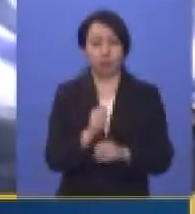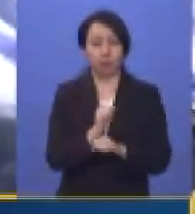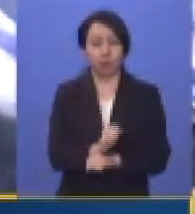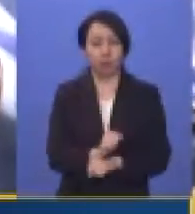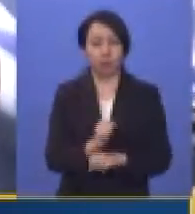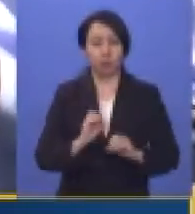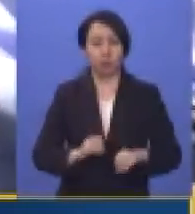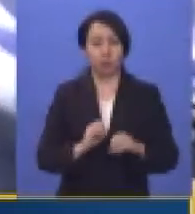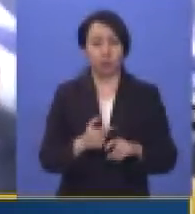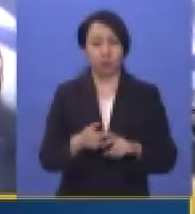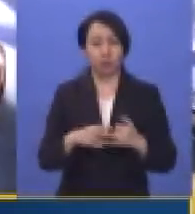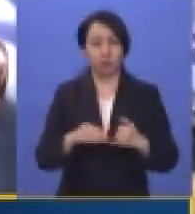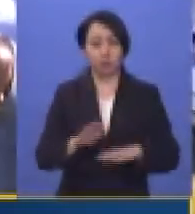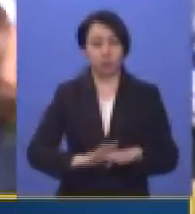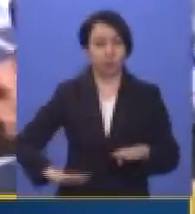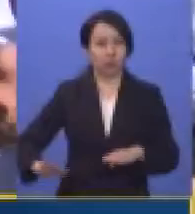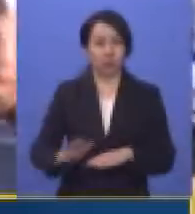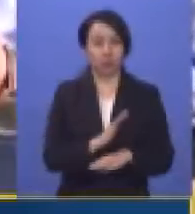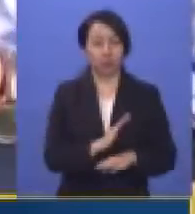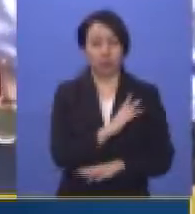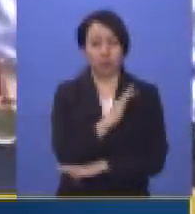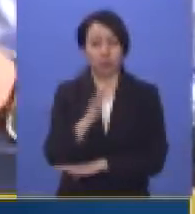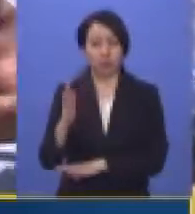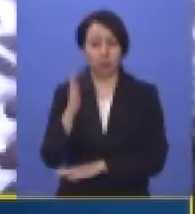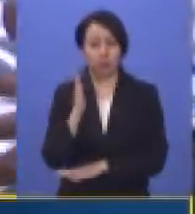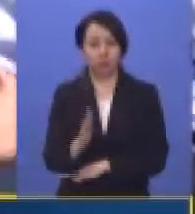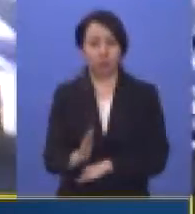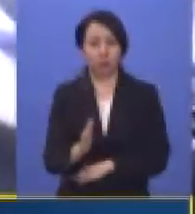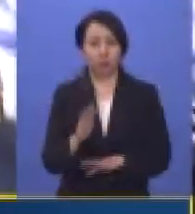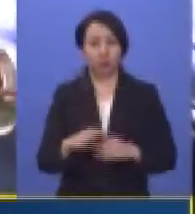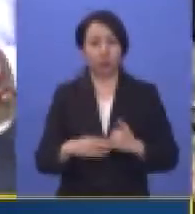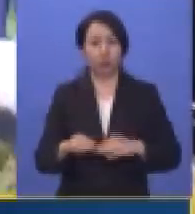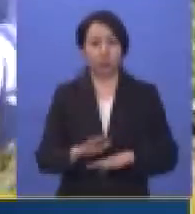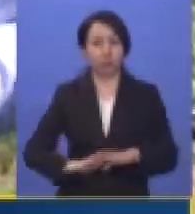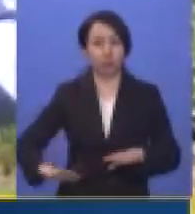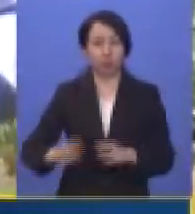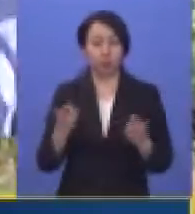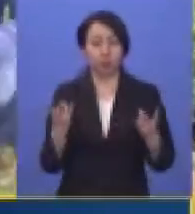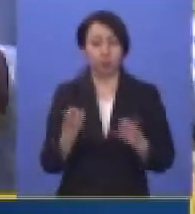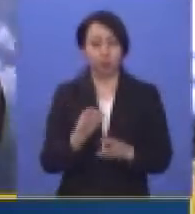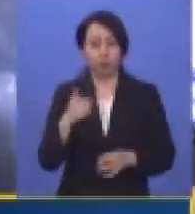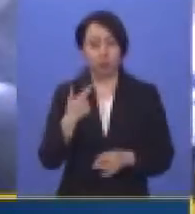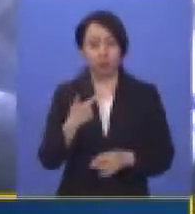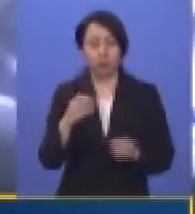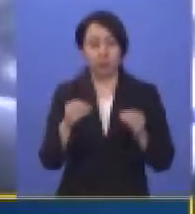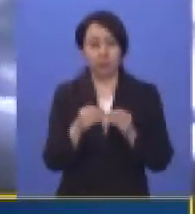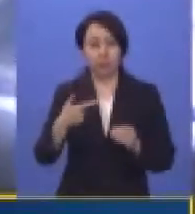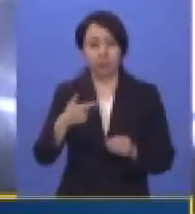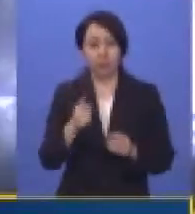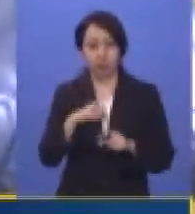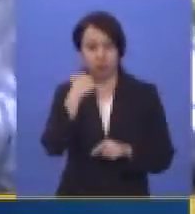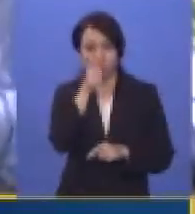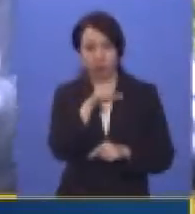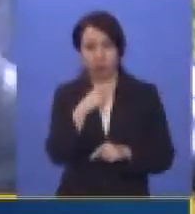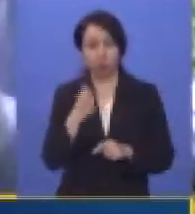орнын тұрғызамыз. Бұл жерде бұрында да бақша дақылдары егілген, бірақ жер қараусыз қалған. Жалпы 10 гектар. Біздер биыл